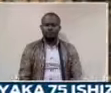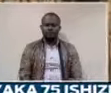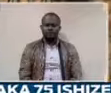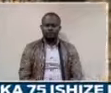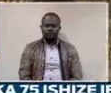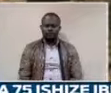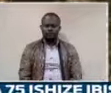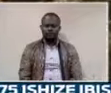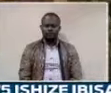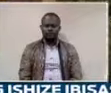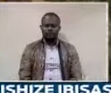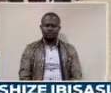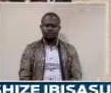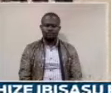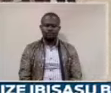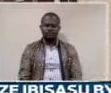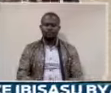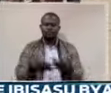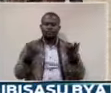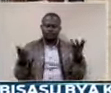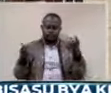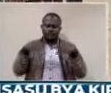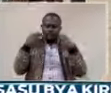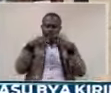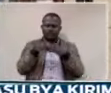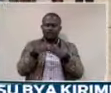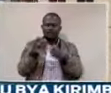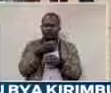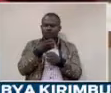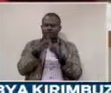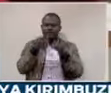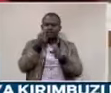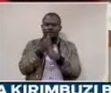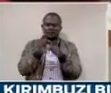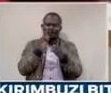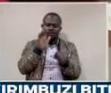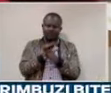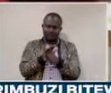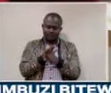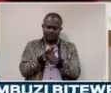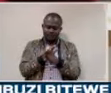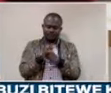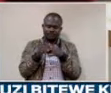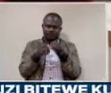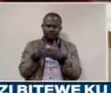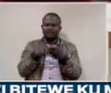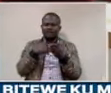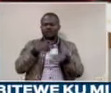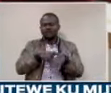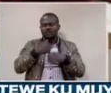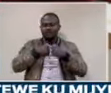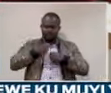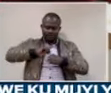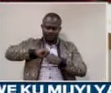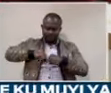ibigo by'abikora nk'amahoteli, utubari, inganda biri mu bitanga akazi ku baturarwanda banyuranye. Kuri ubu mugihe u Rwanda ruhanganye n'icyorezo